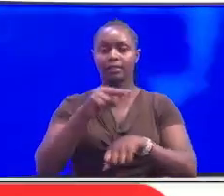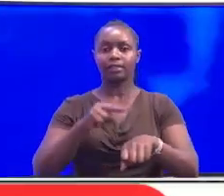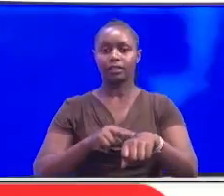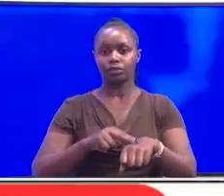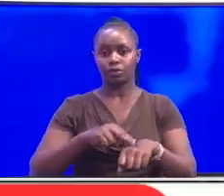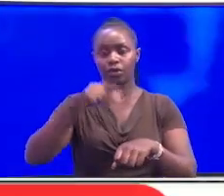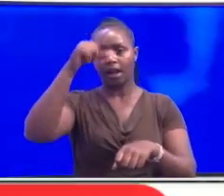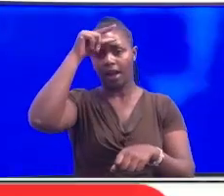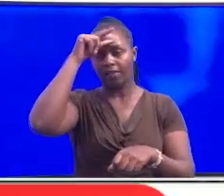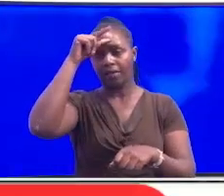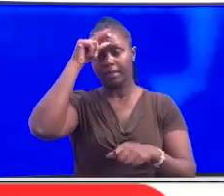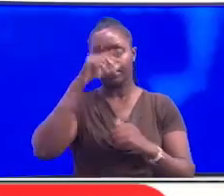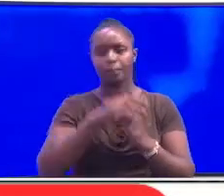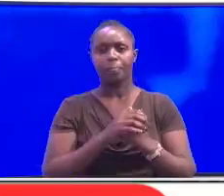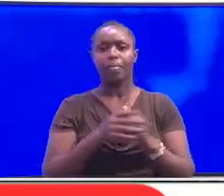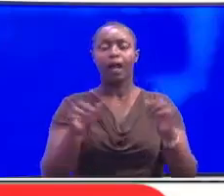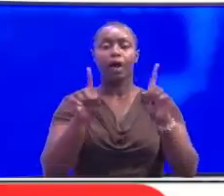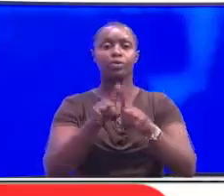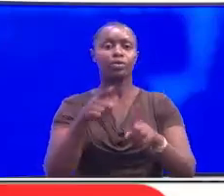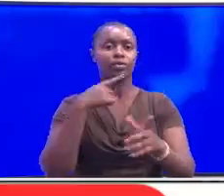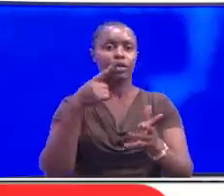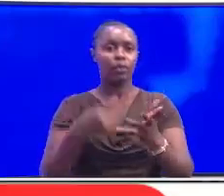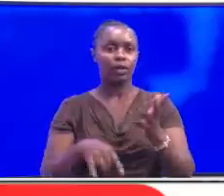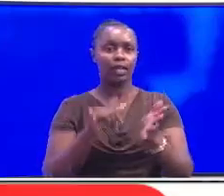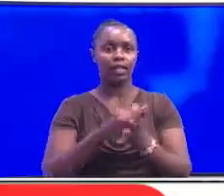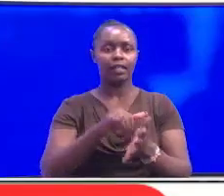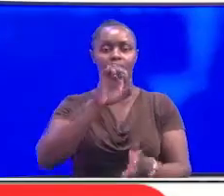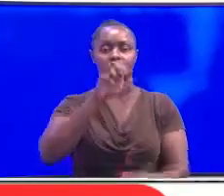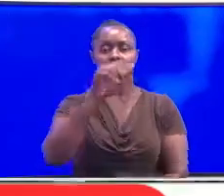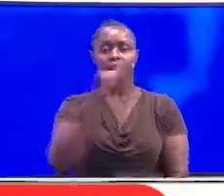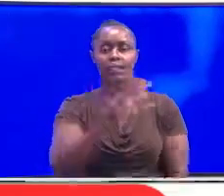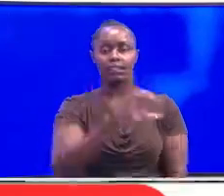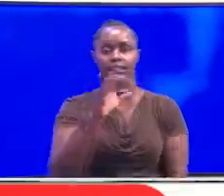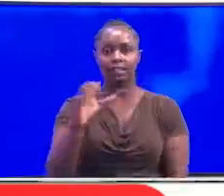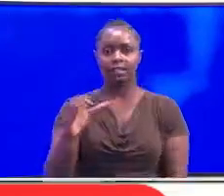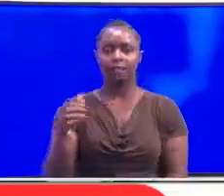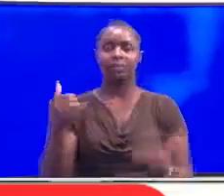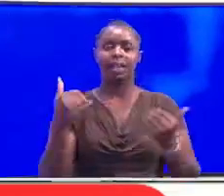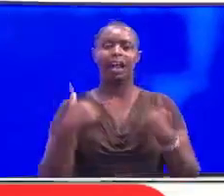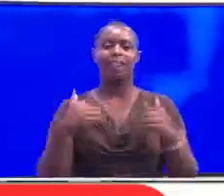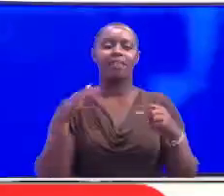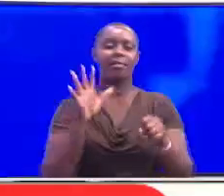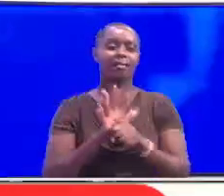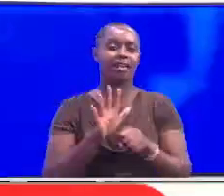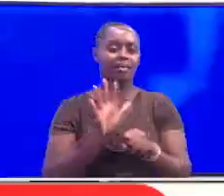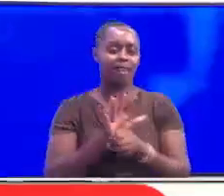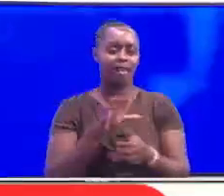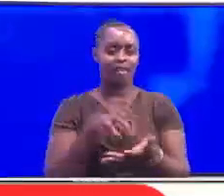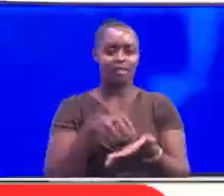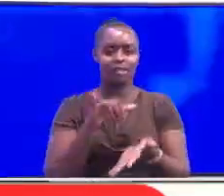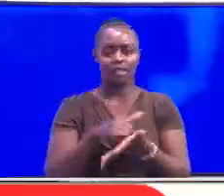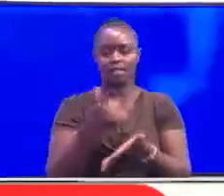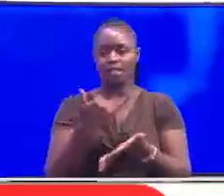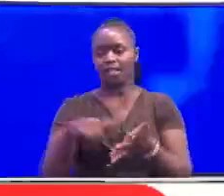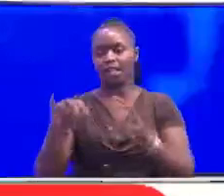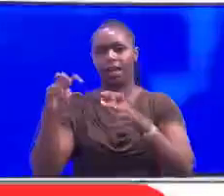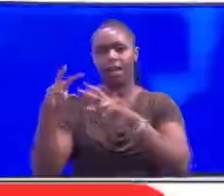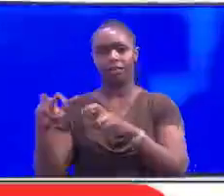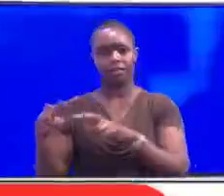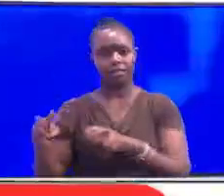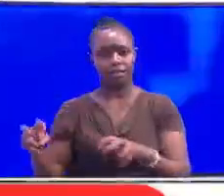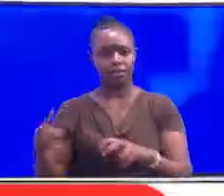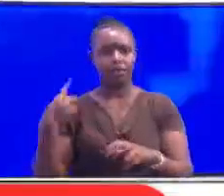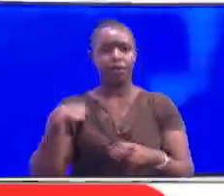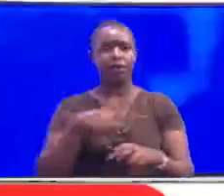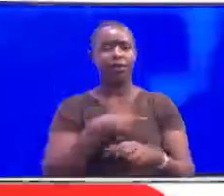huo, Mbarak akikiri kuwa tume ya kupambana na ufisadi nchini imezidiwa na kesi za ufisadi wanazochunguza. We are overwhelmed with the number